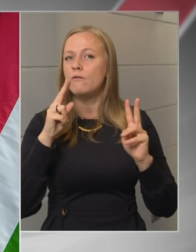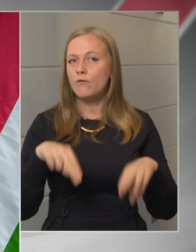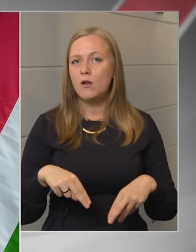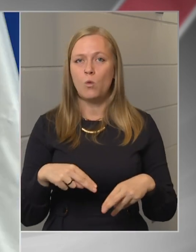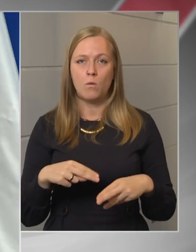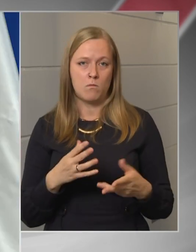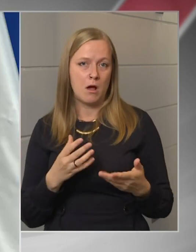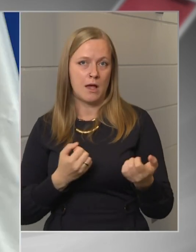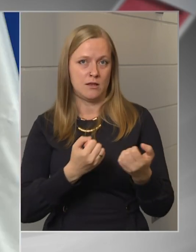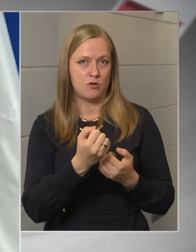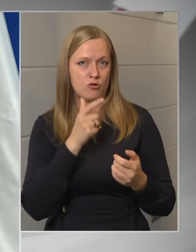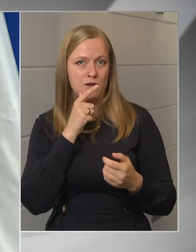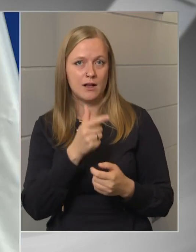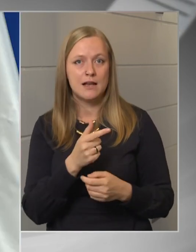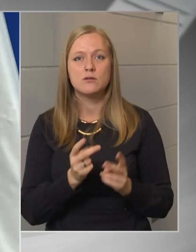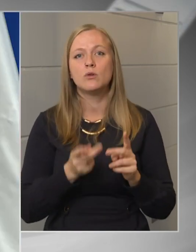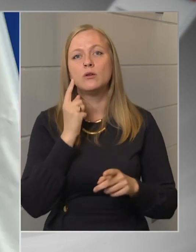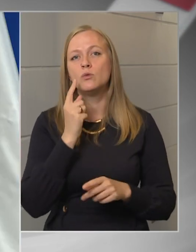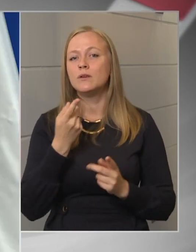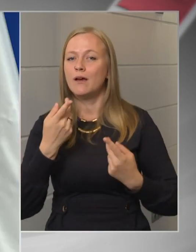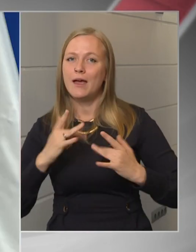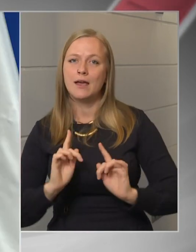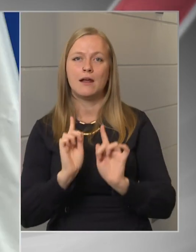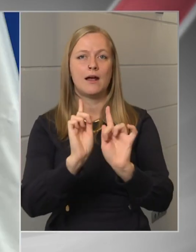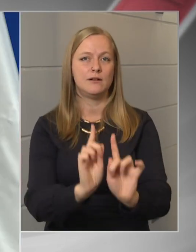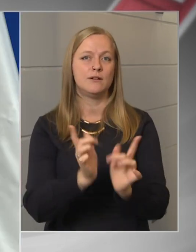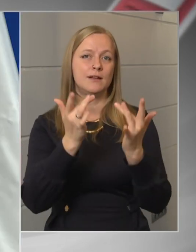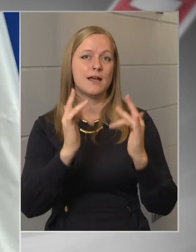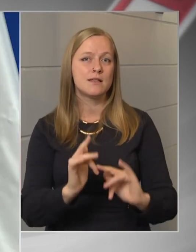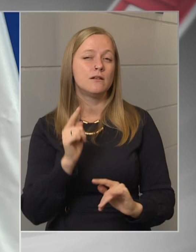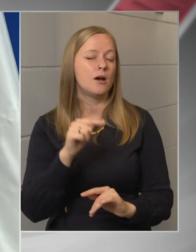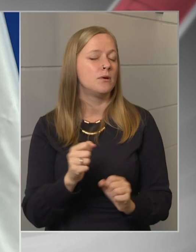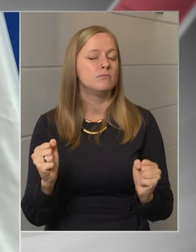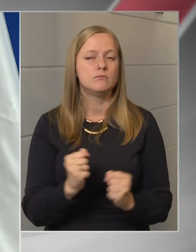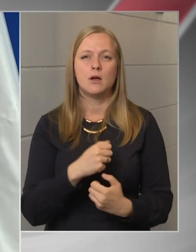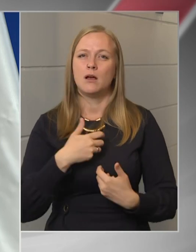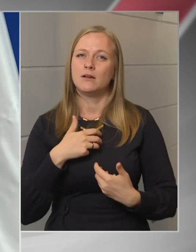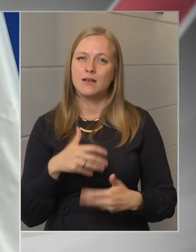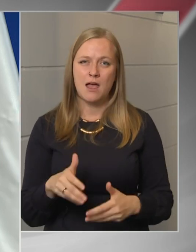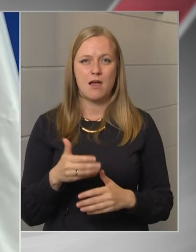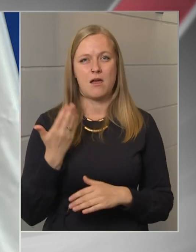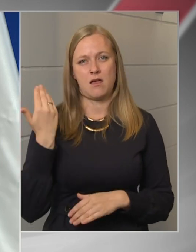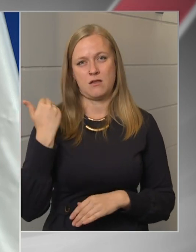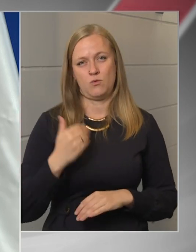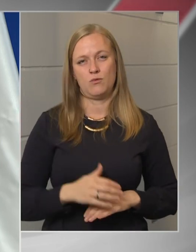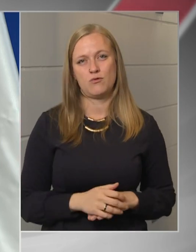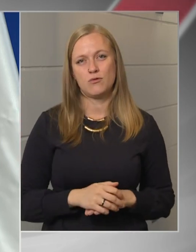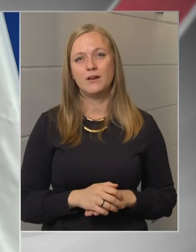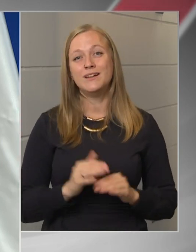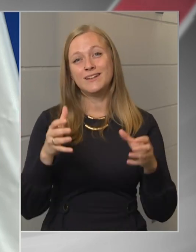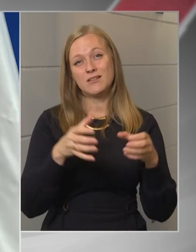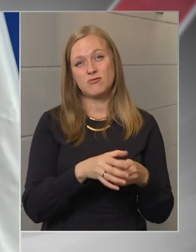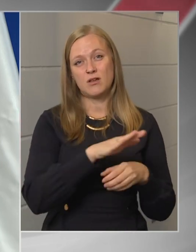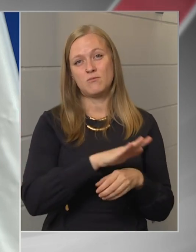Magyarországgal abban, hogy hogyan tudja helyreállítani azt a helyzetet, amit nagyon káros módon. A